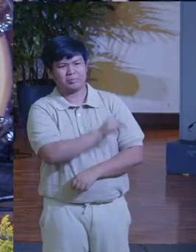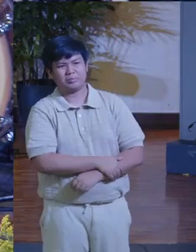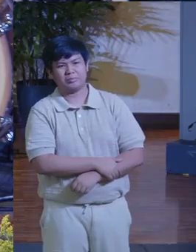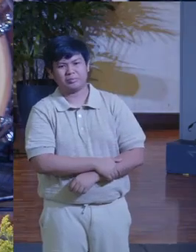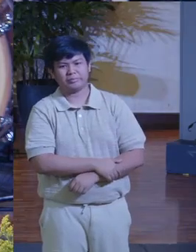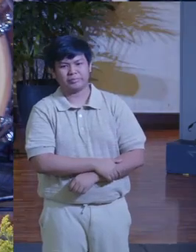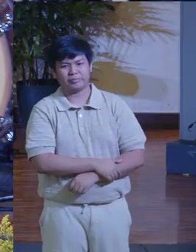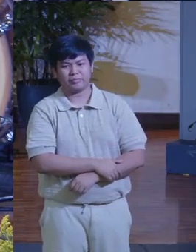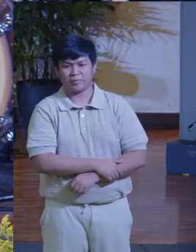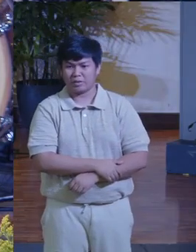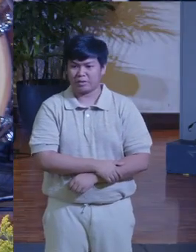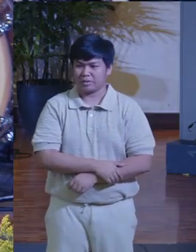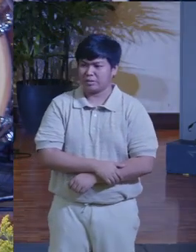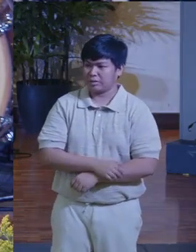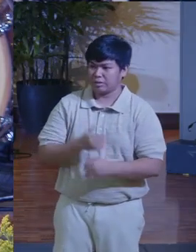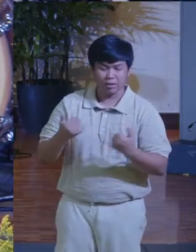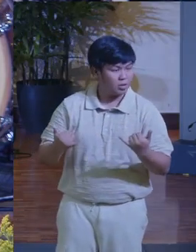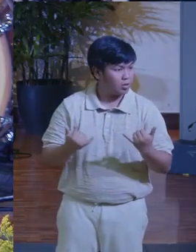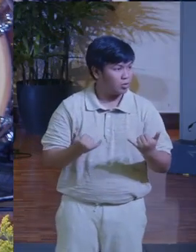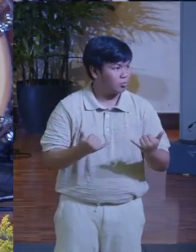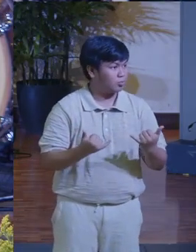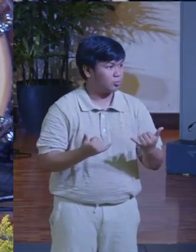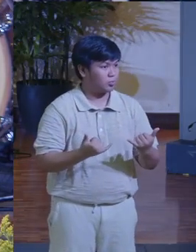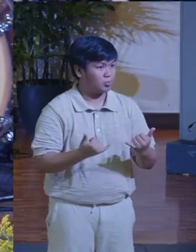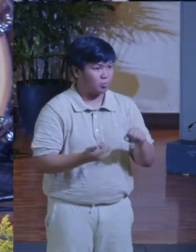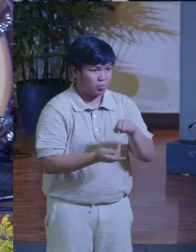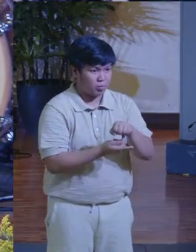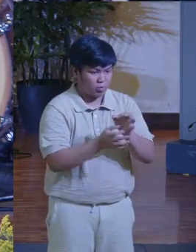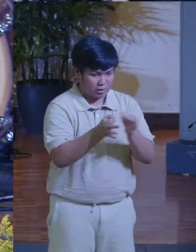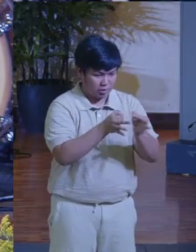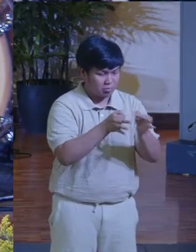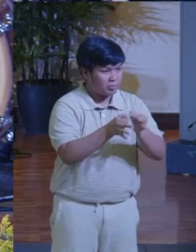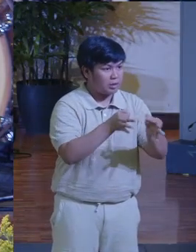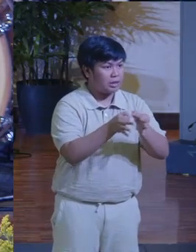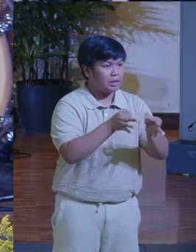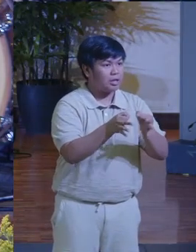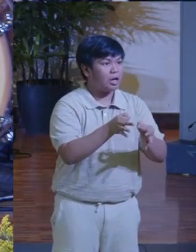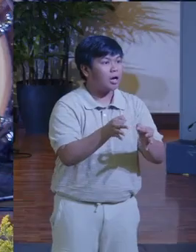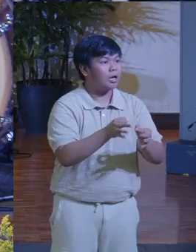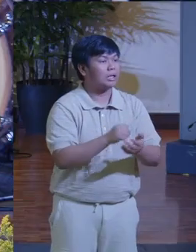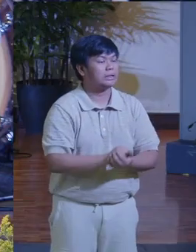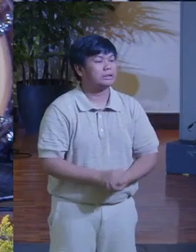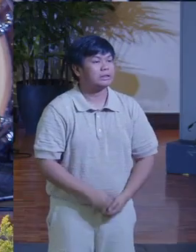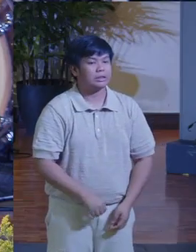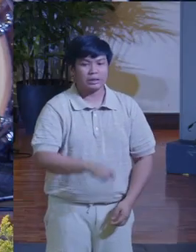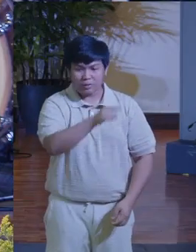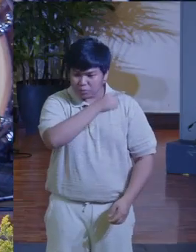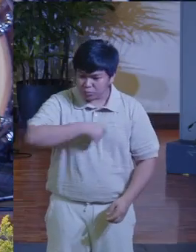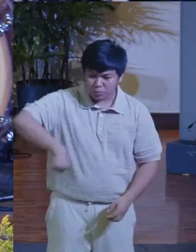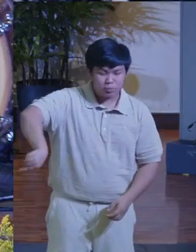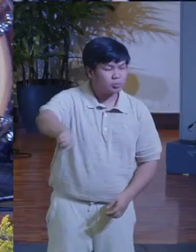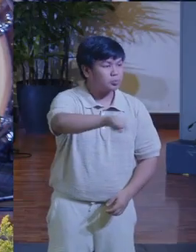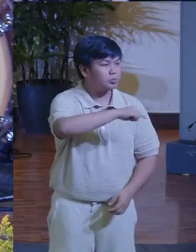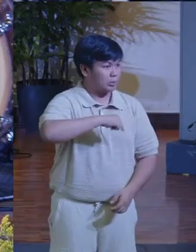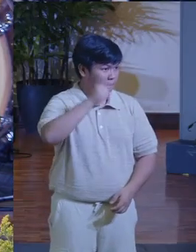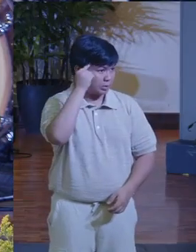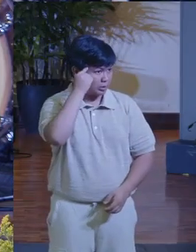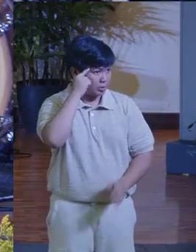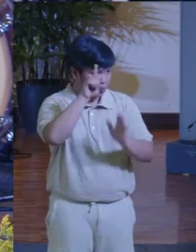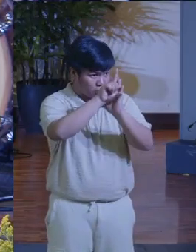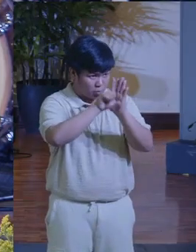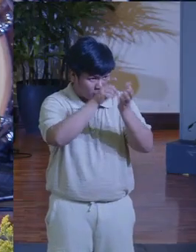Sa katotohanan lang, ipapaliwanag ni Pablo dito na hindi po yon ang daan